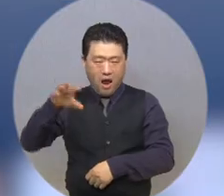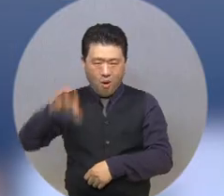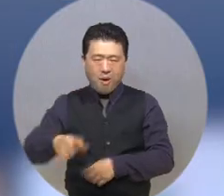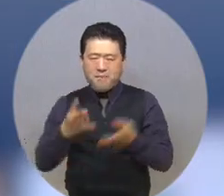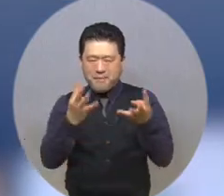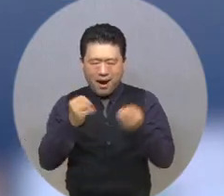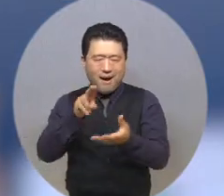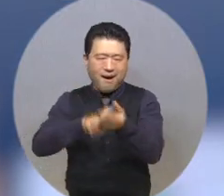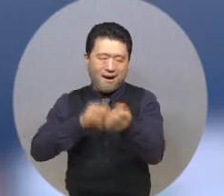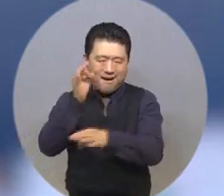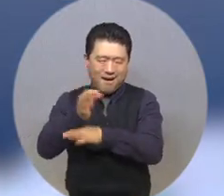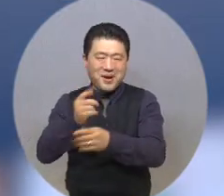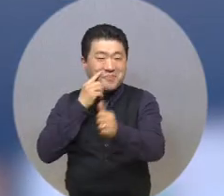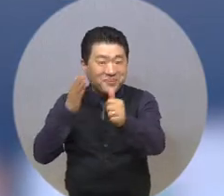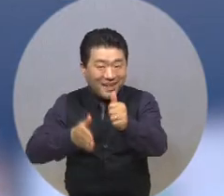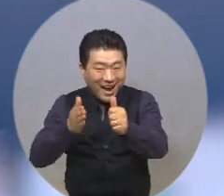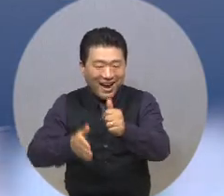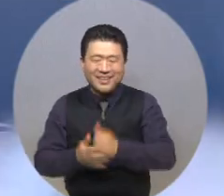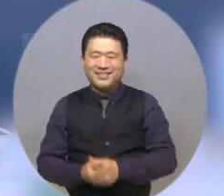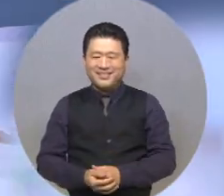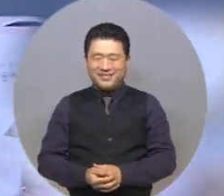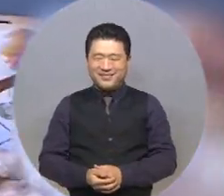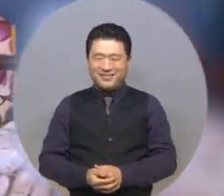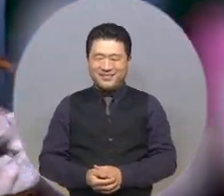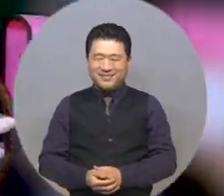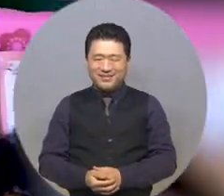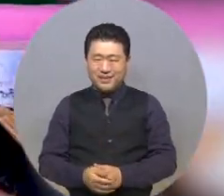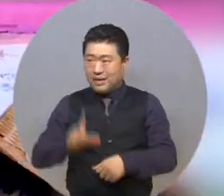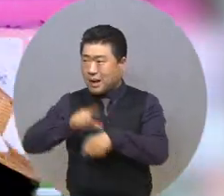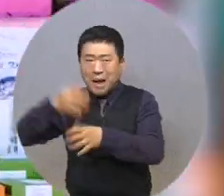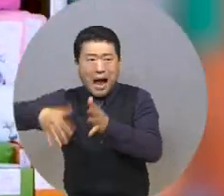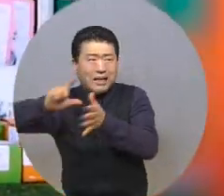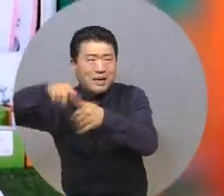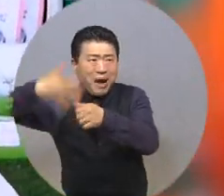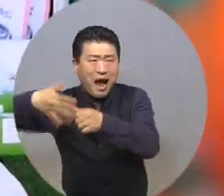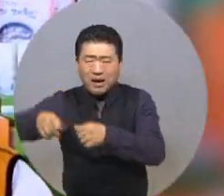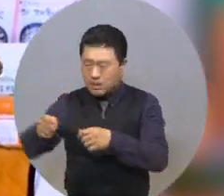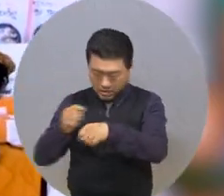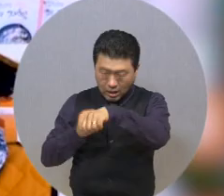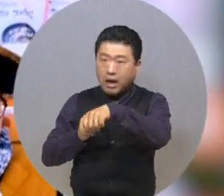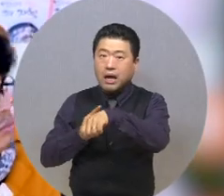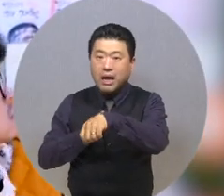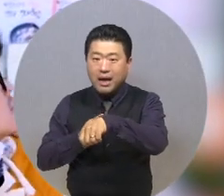이렇게 찾으셨으면 좋겠습니다. 남았어 아직 시간이요.